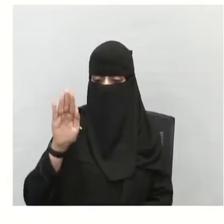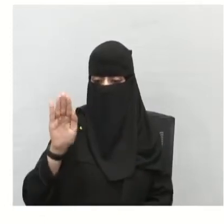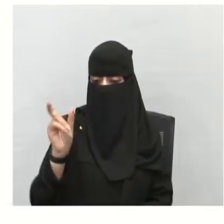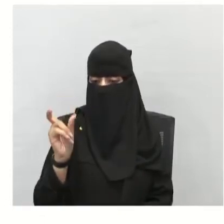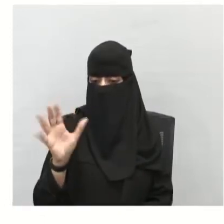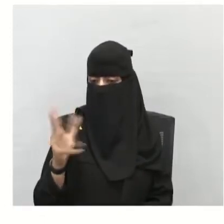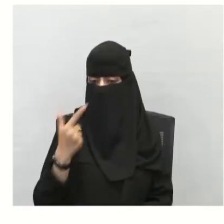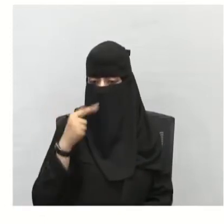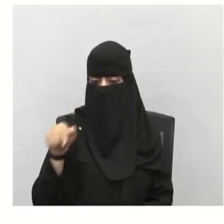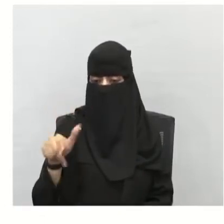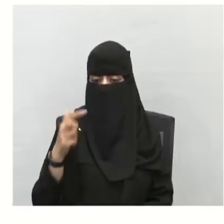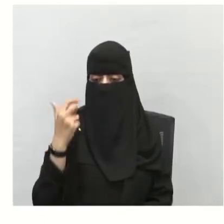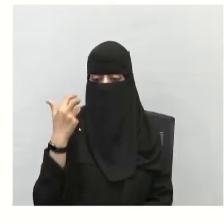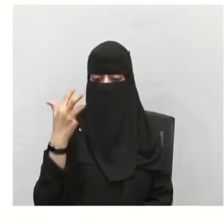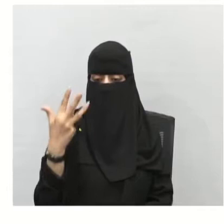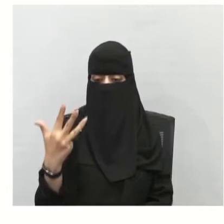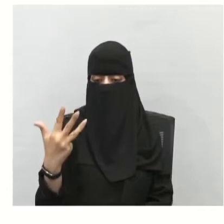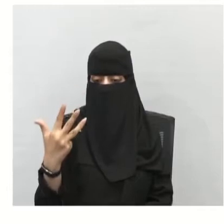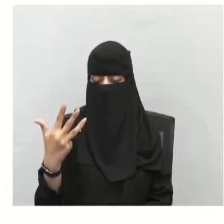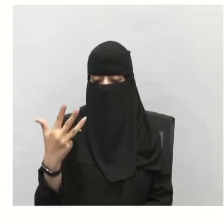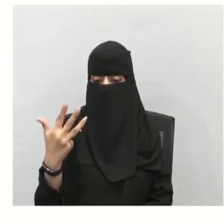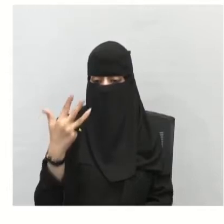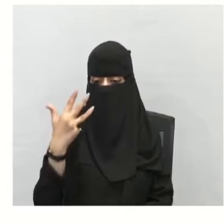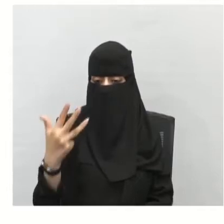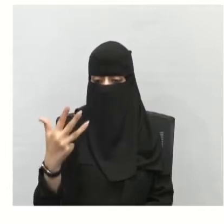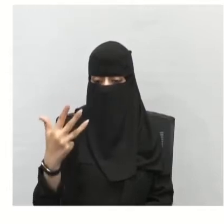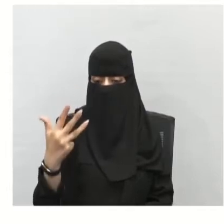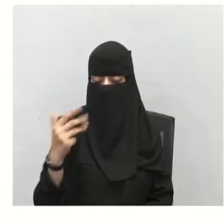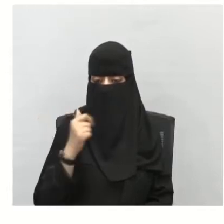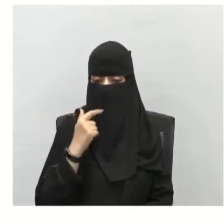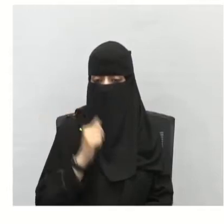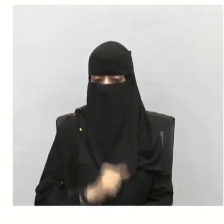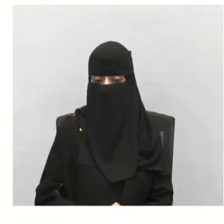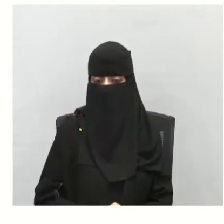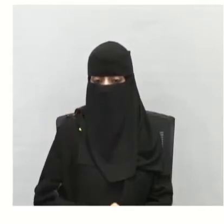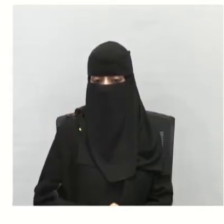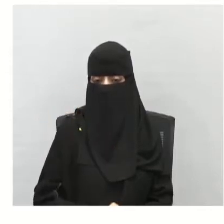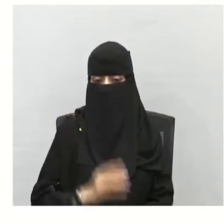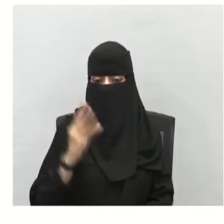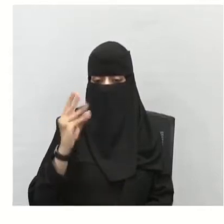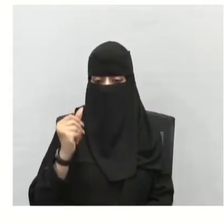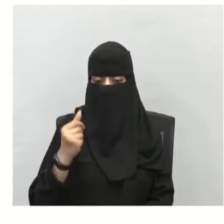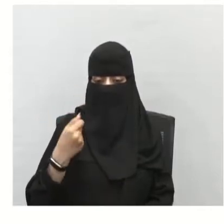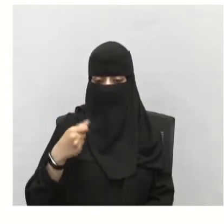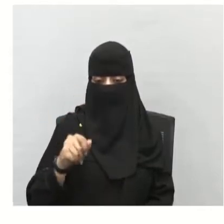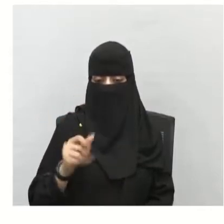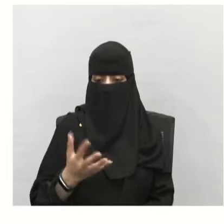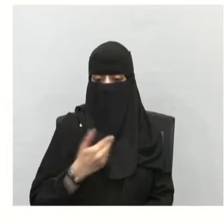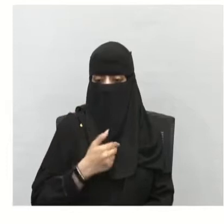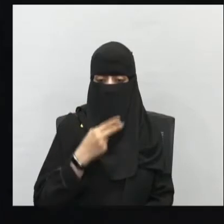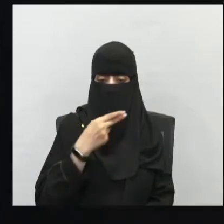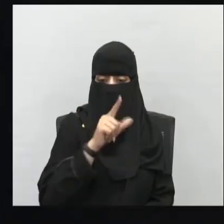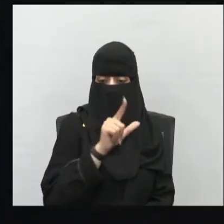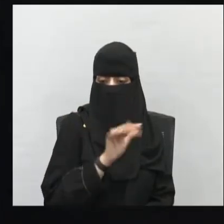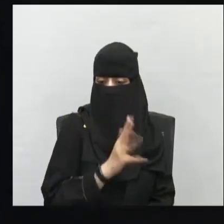يمتلك حسن؟ 9 أوراق نقدية من فئة العشرة. أيضا هنا عدد النقود التي مع علي،